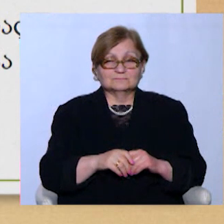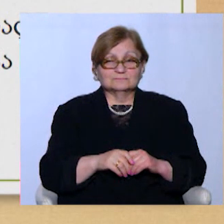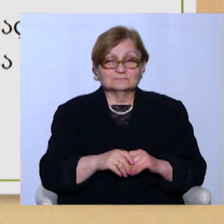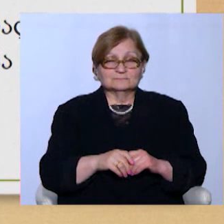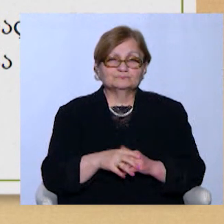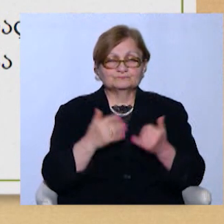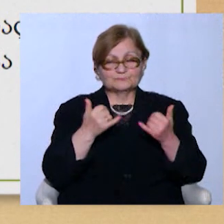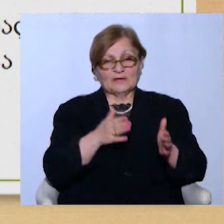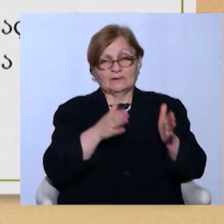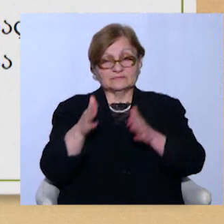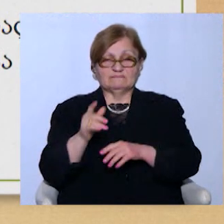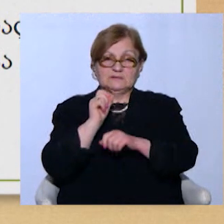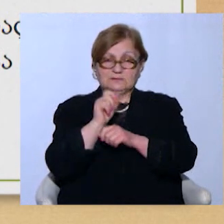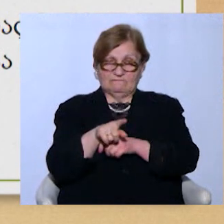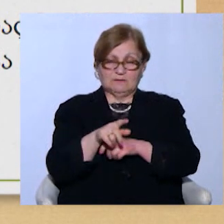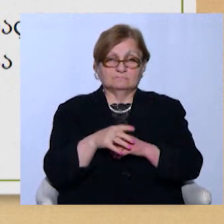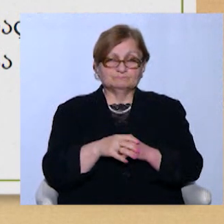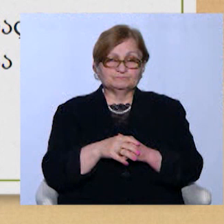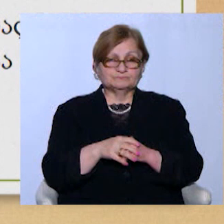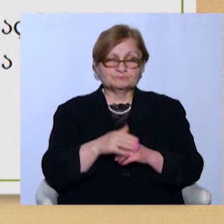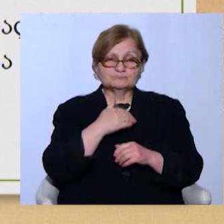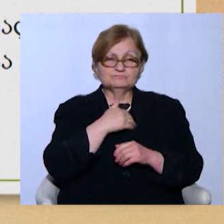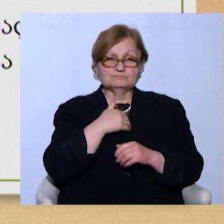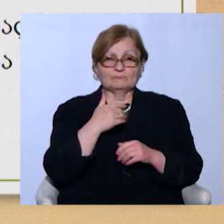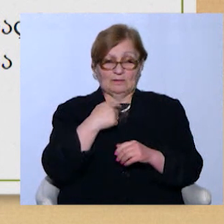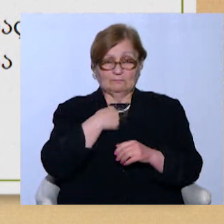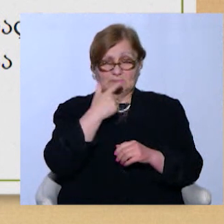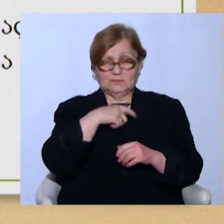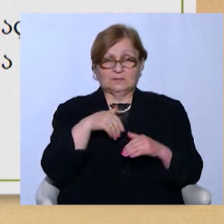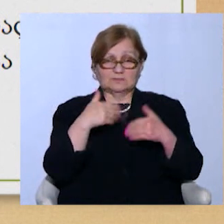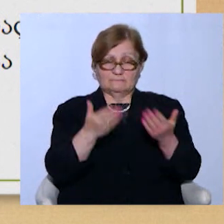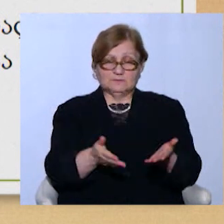გადავიდეთ დავალებაზე. მე გთავაზობთ